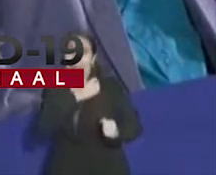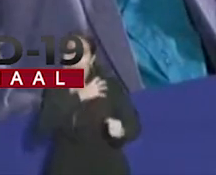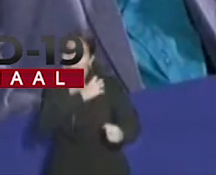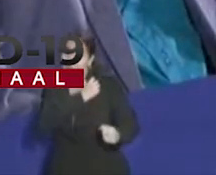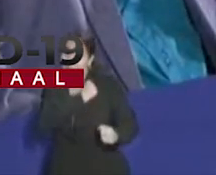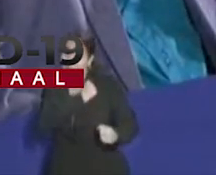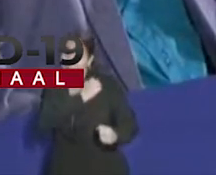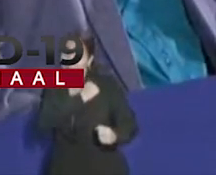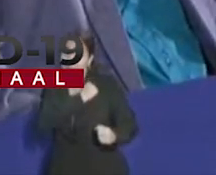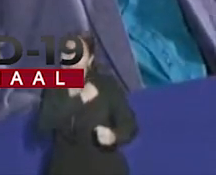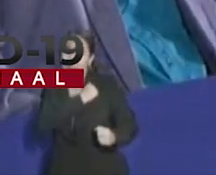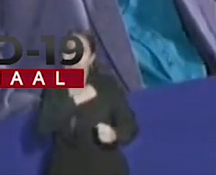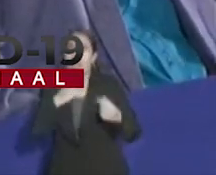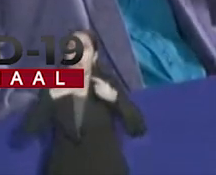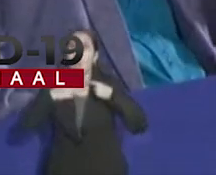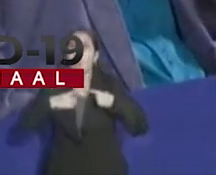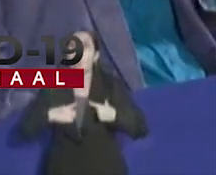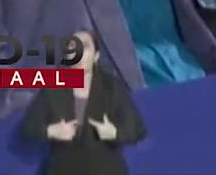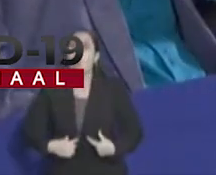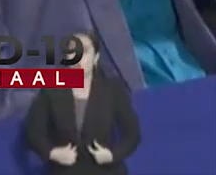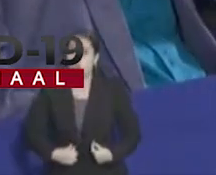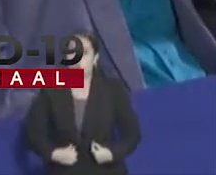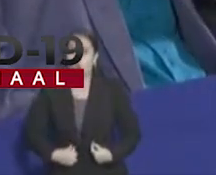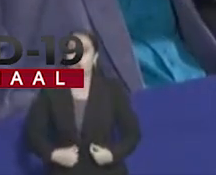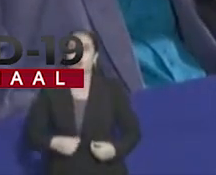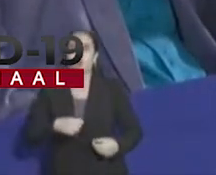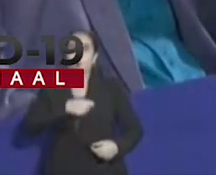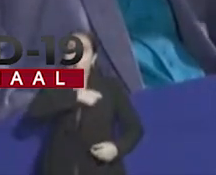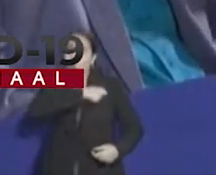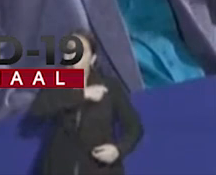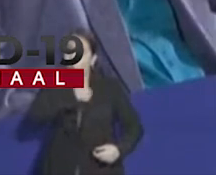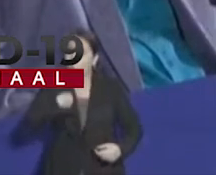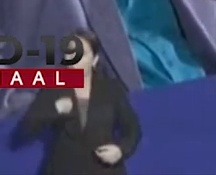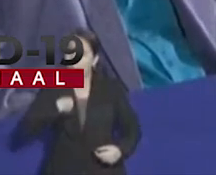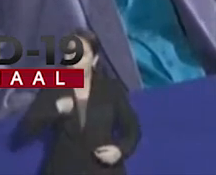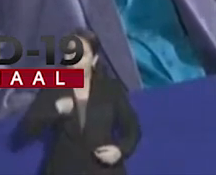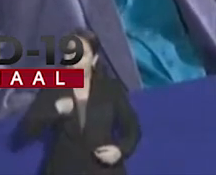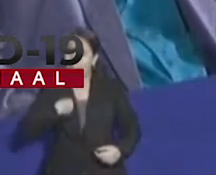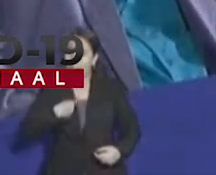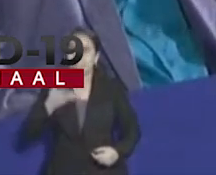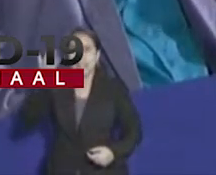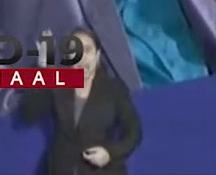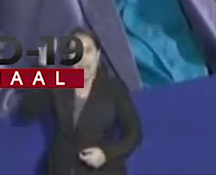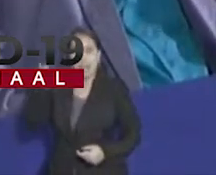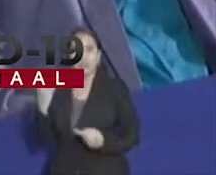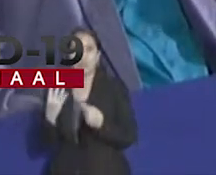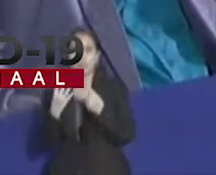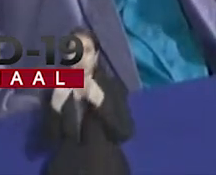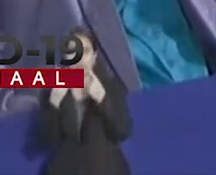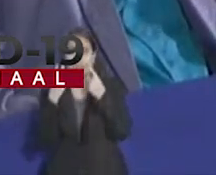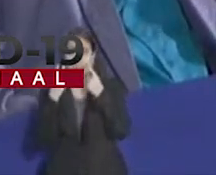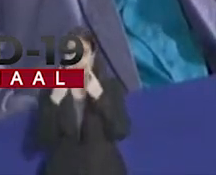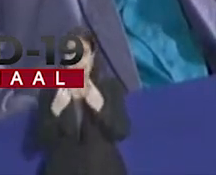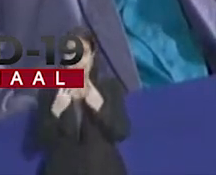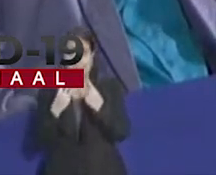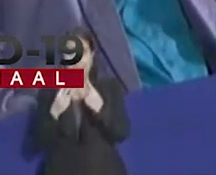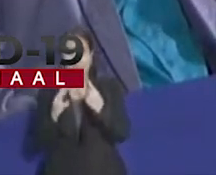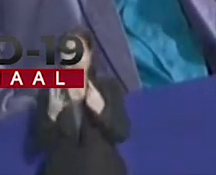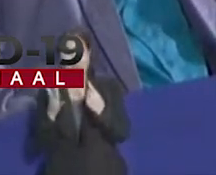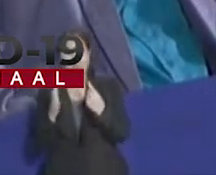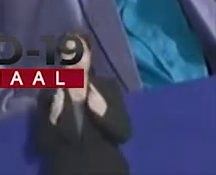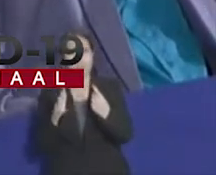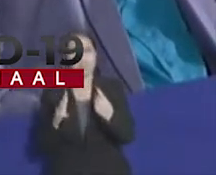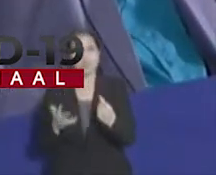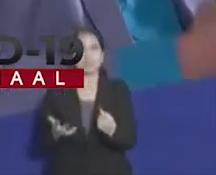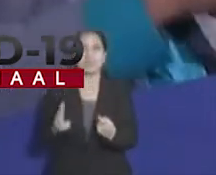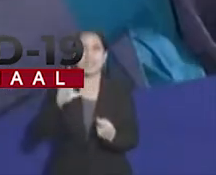longoperaties in het academisch ziekenhuis. En de afgelopen 13 jaar hebben we eigenlijk jaarlijks 180